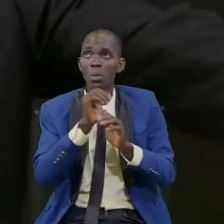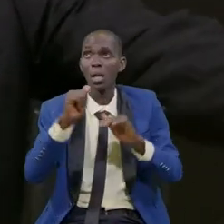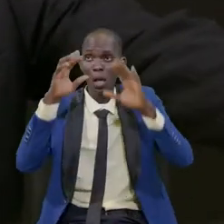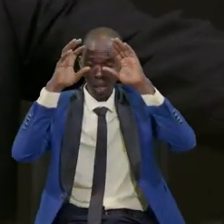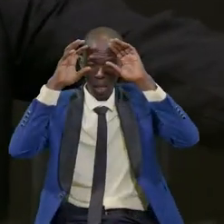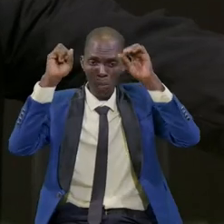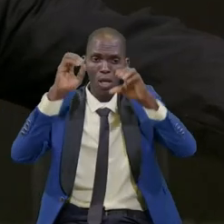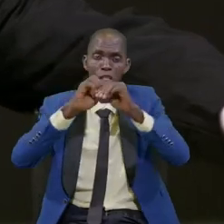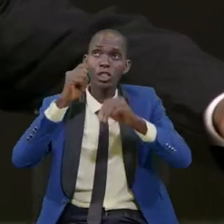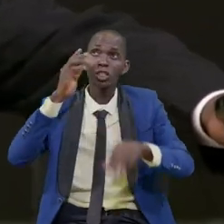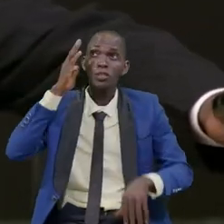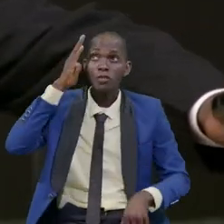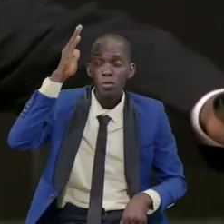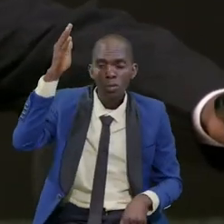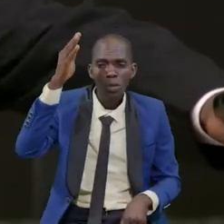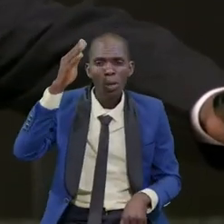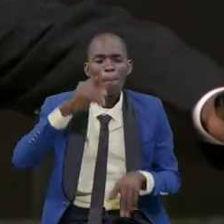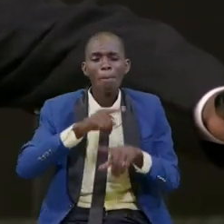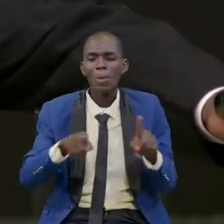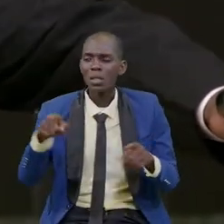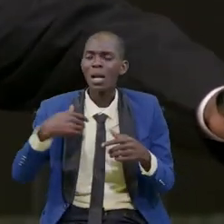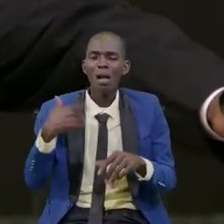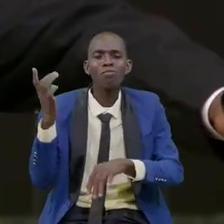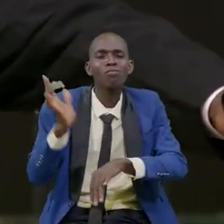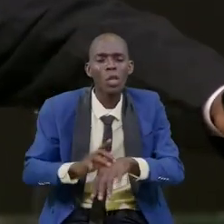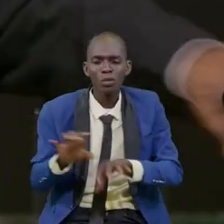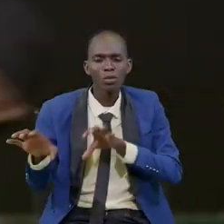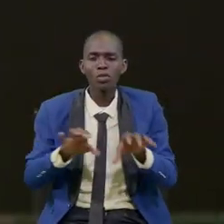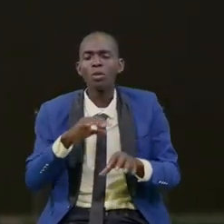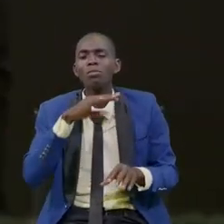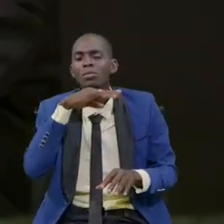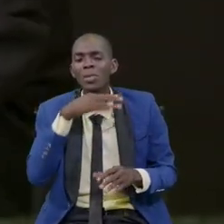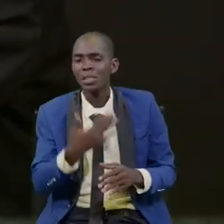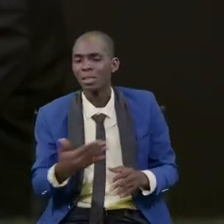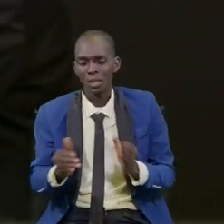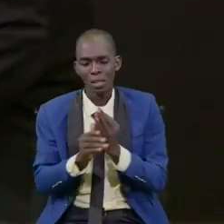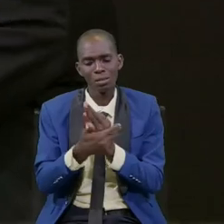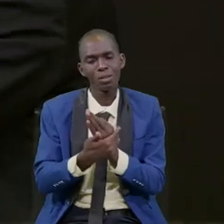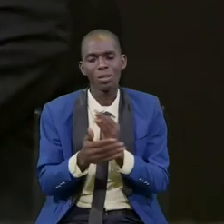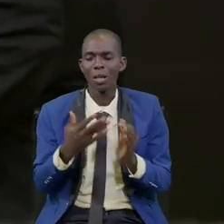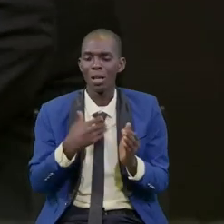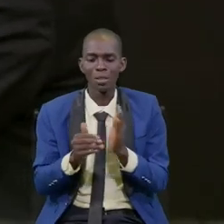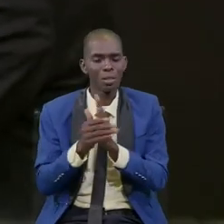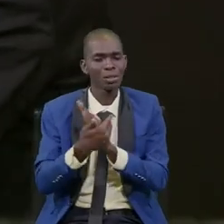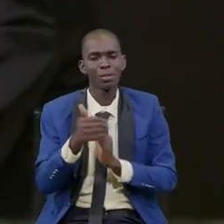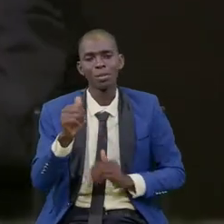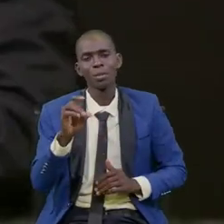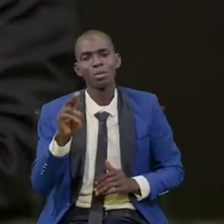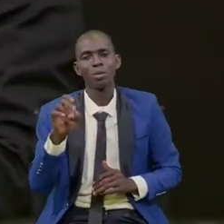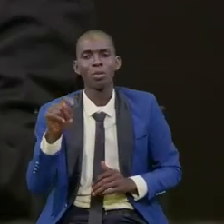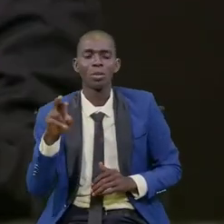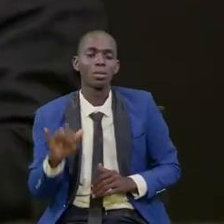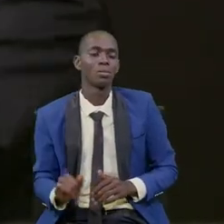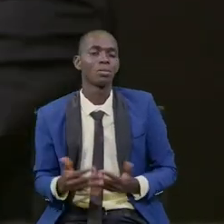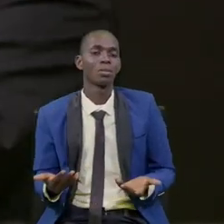le chef d'un État, l'adultère, c'est l'adultère. La fornication, c'est la fornication. Et si la fille là,